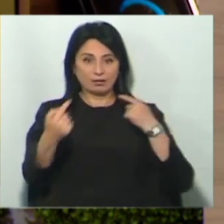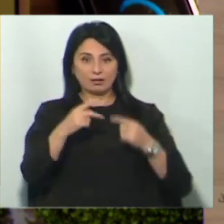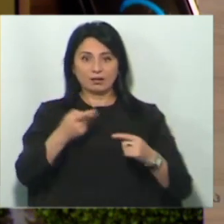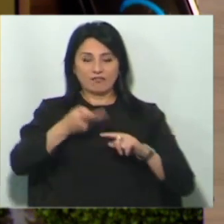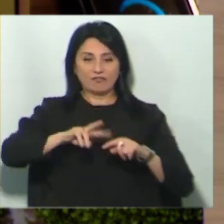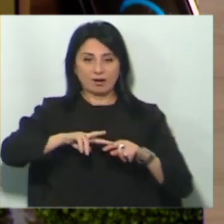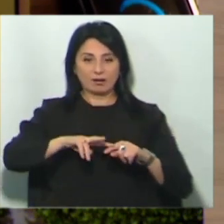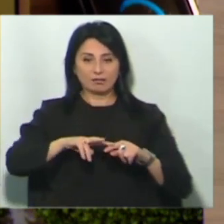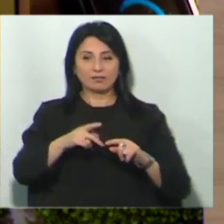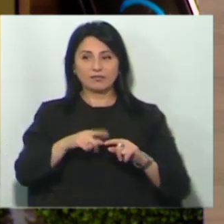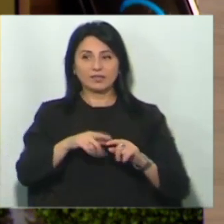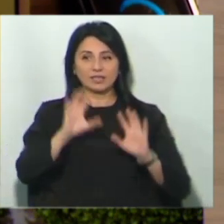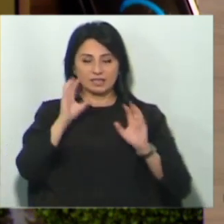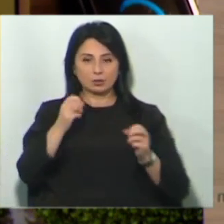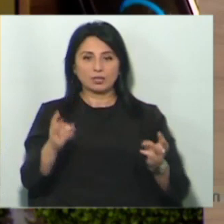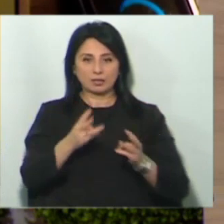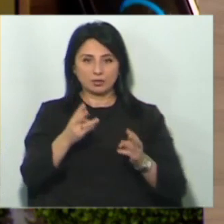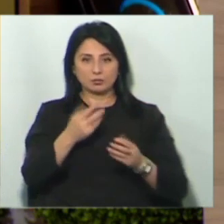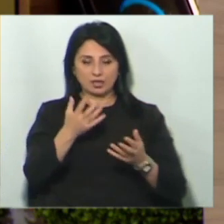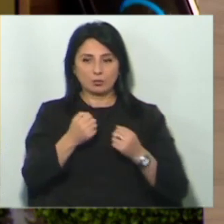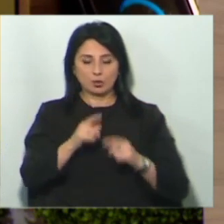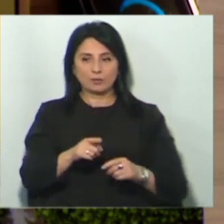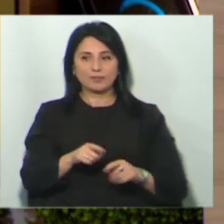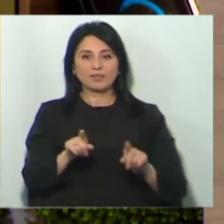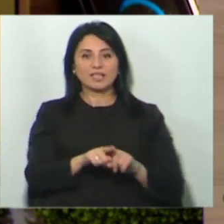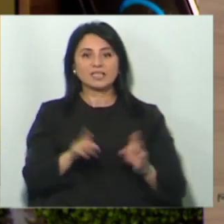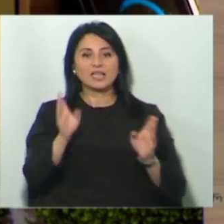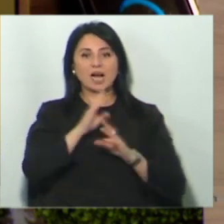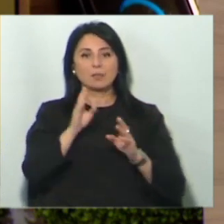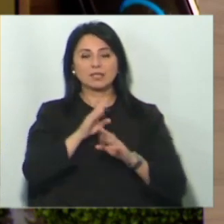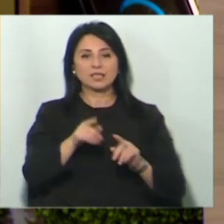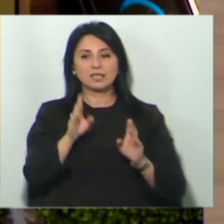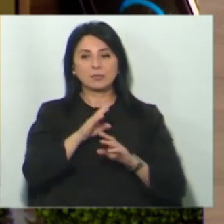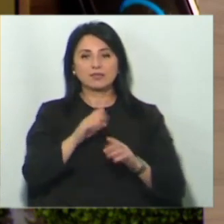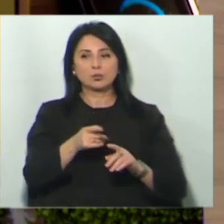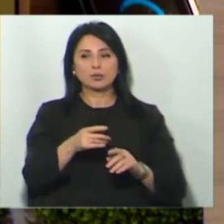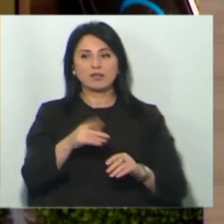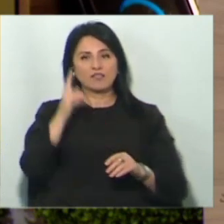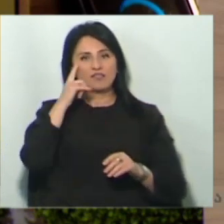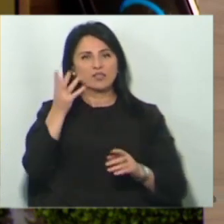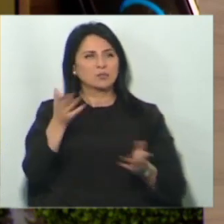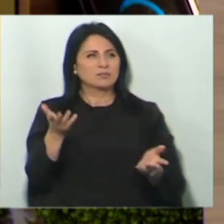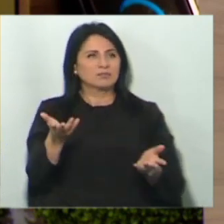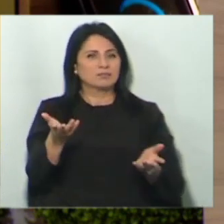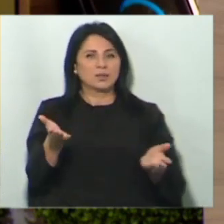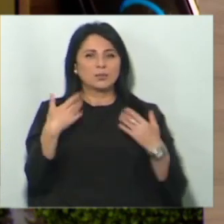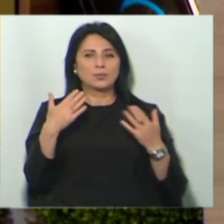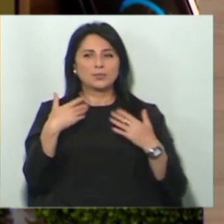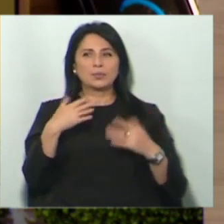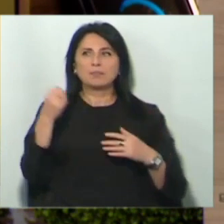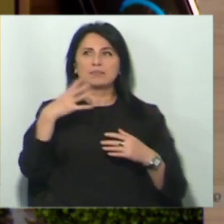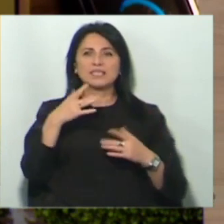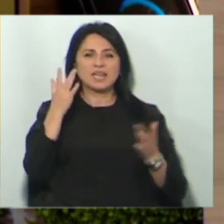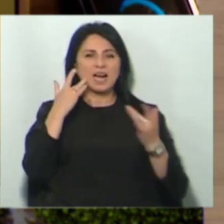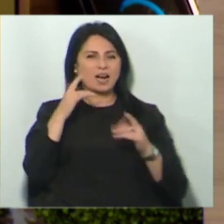pe schiobi, dacă mod seriozul, am să roba satvis schiobi. Și se te amenti, este cos, ce atunci nu arsali sau celebelim, zic că